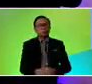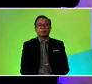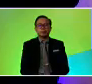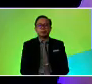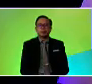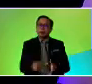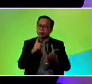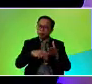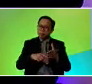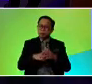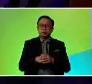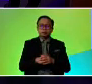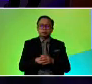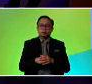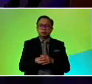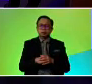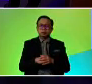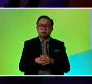event paham